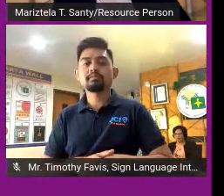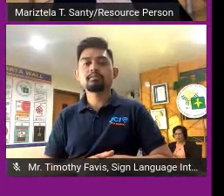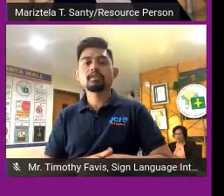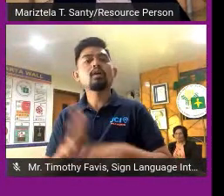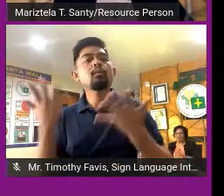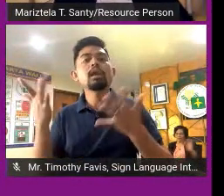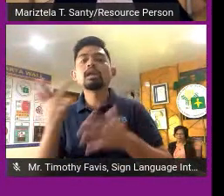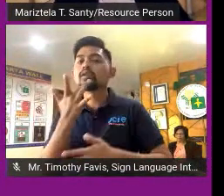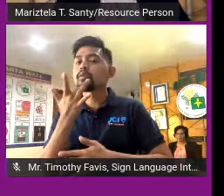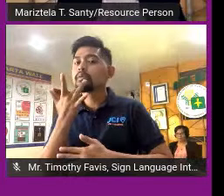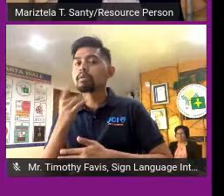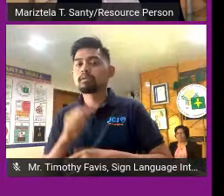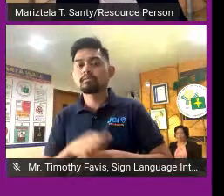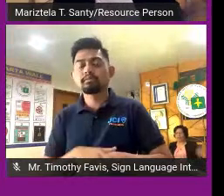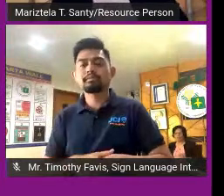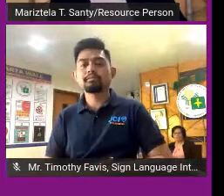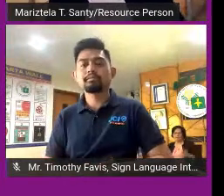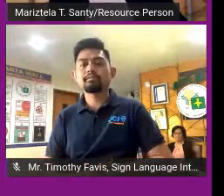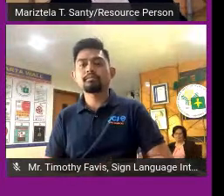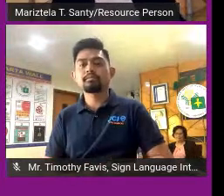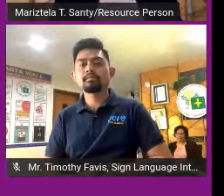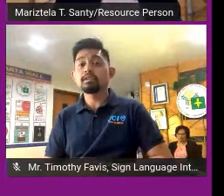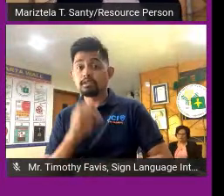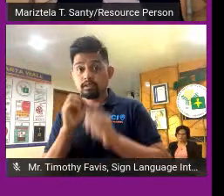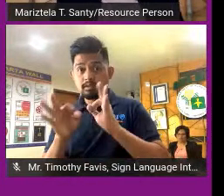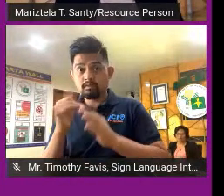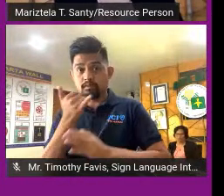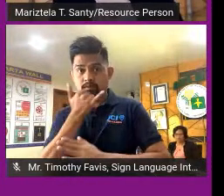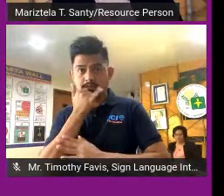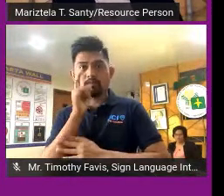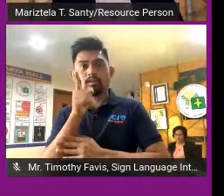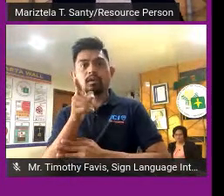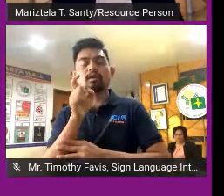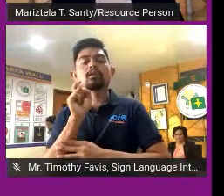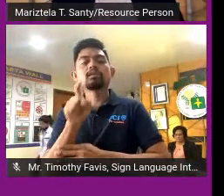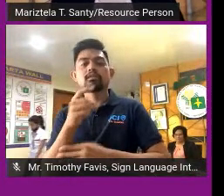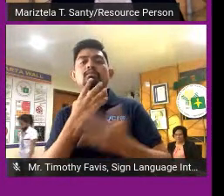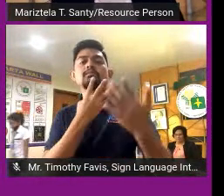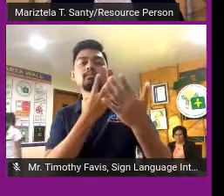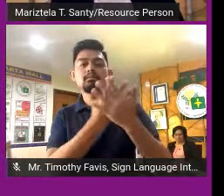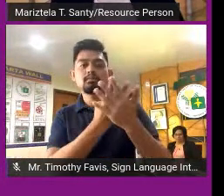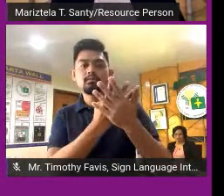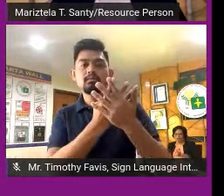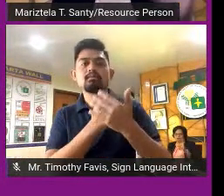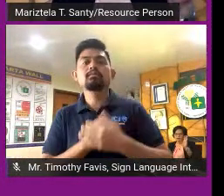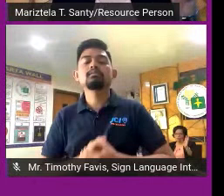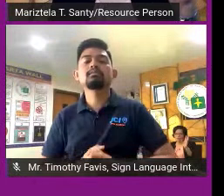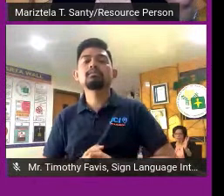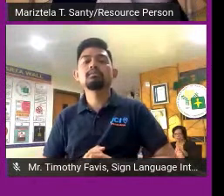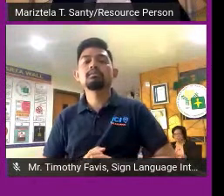kasala, dapat may karampatang parusa ka. So,